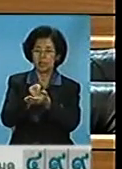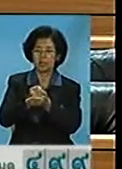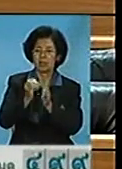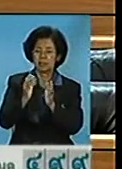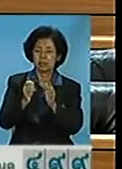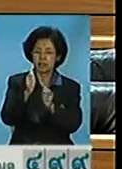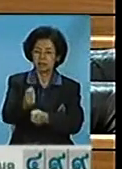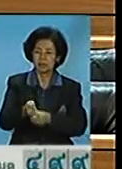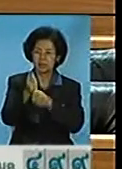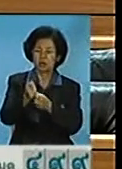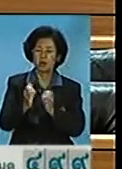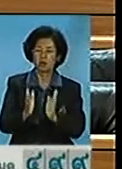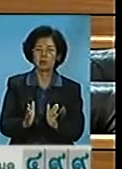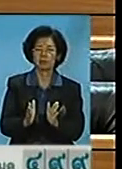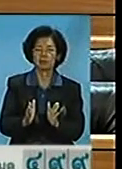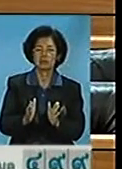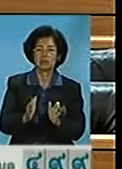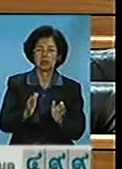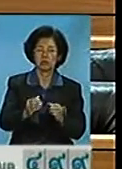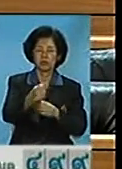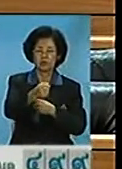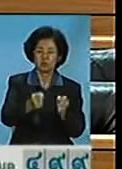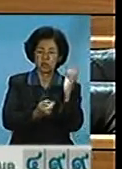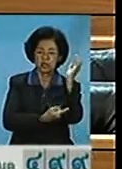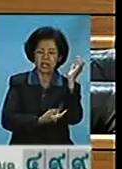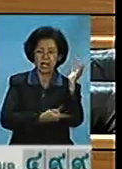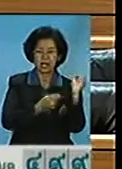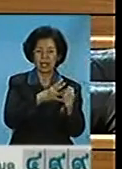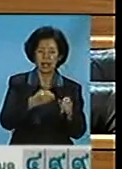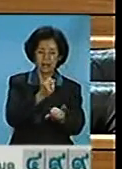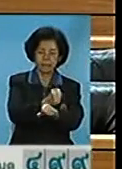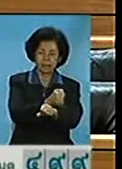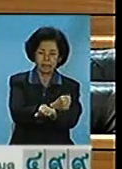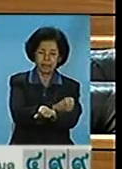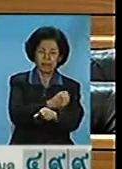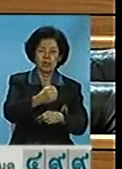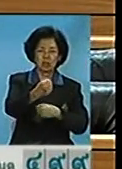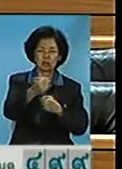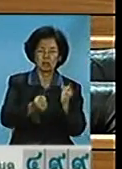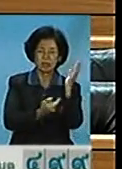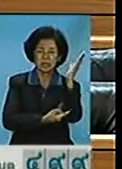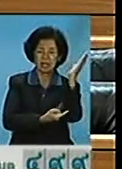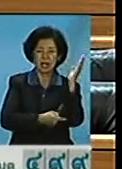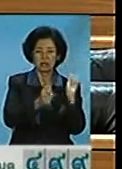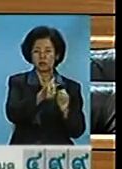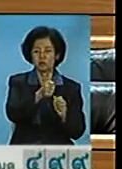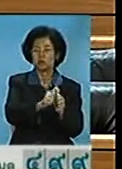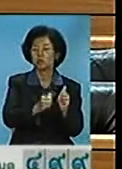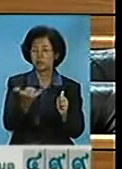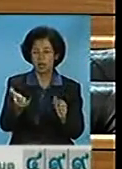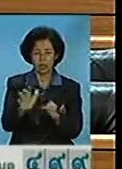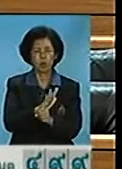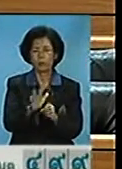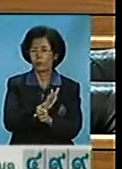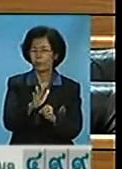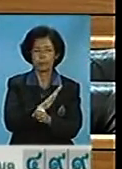ชาวสวนยางและแรงงานชาวสวนยางแค่นั้นเองครับทุกอย่างก็จะครบสมบูรณ์ทีนี้กรรมาธิการบอกว่าเดี๋ยว